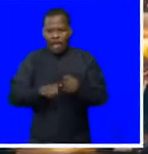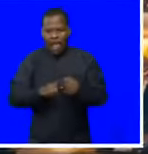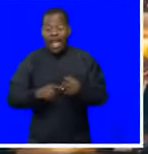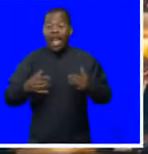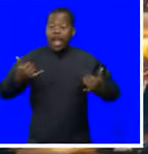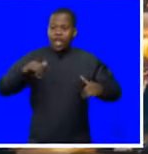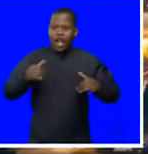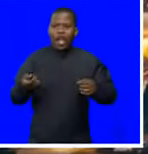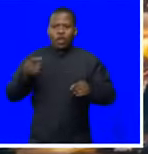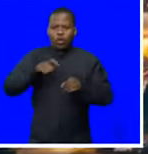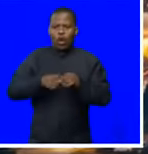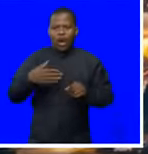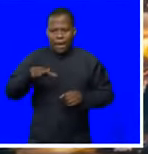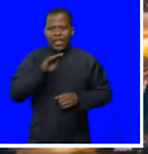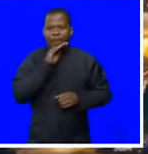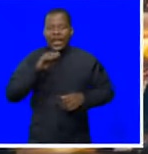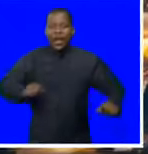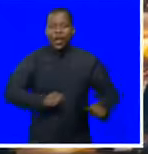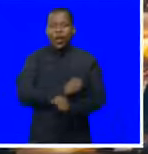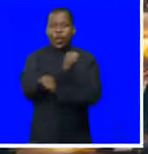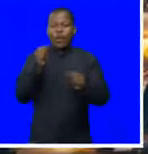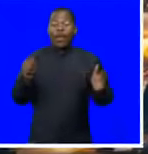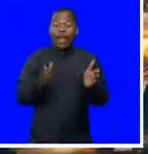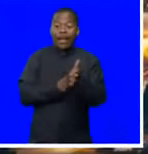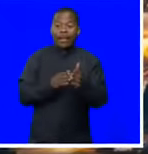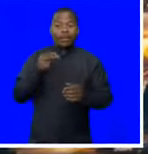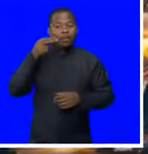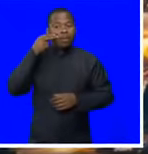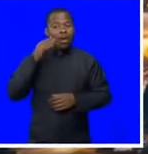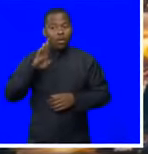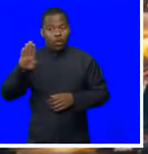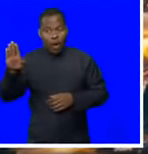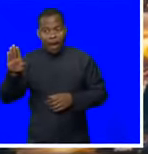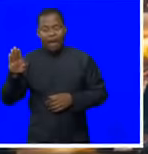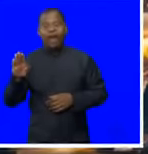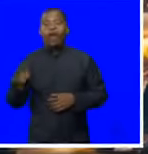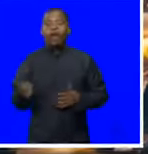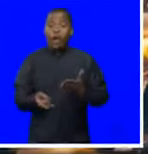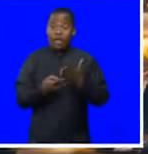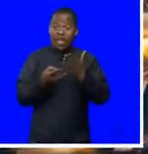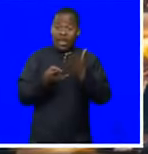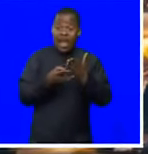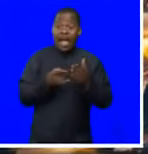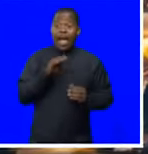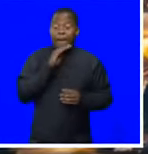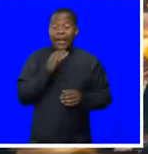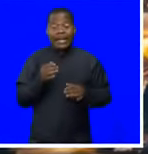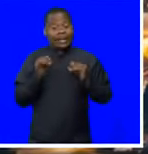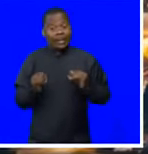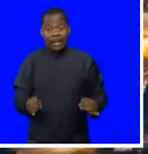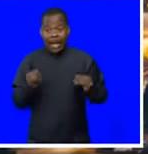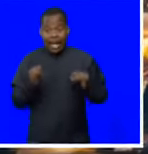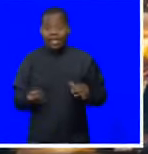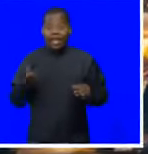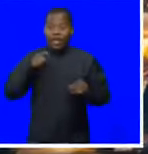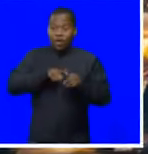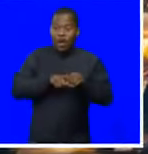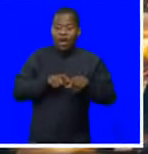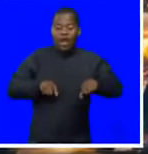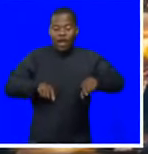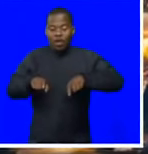nelive leBotswana kulembela sonto emdlalweni wema-quarter finals kutabanika ke lithemba kuthi nemambala vele batimisele kuyongenela ke le